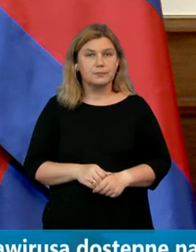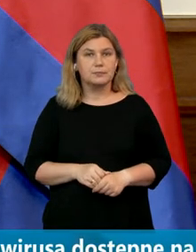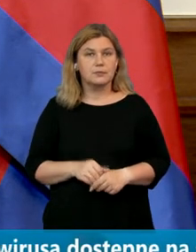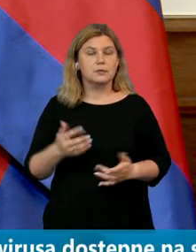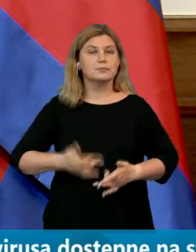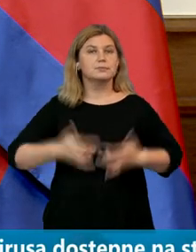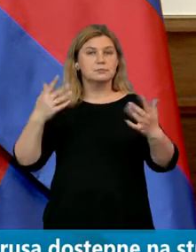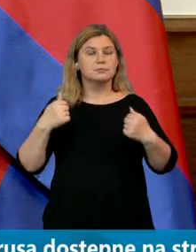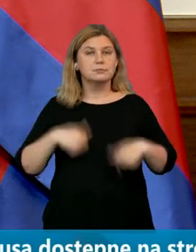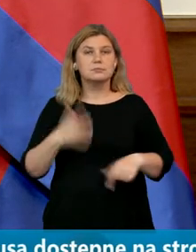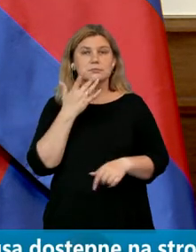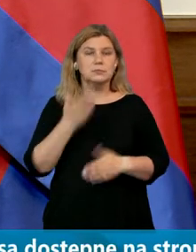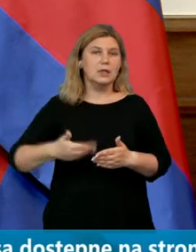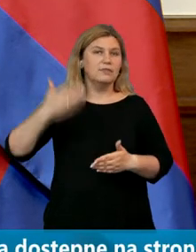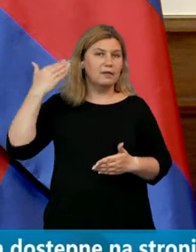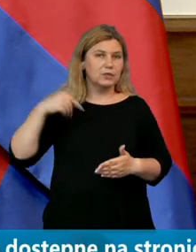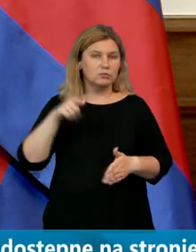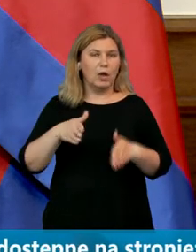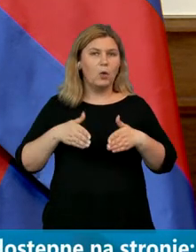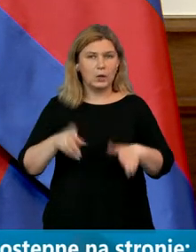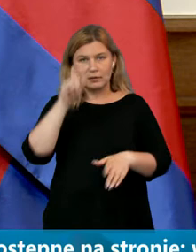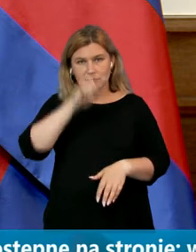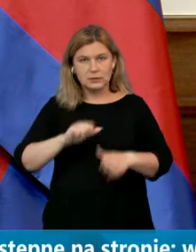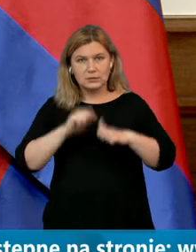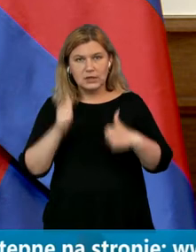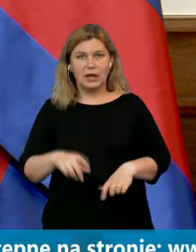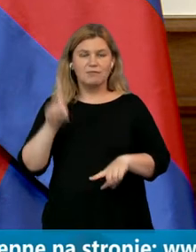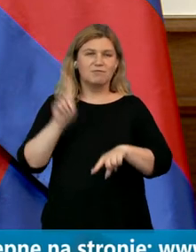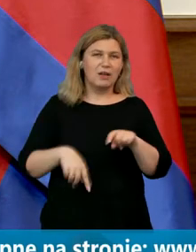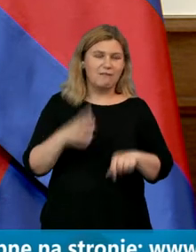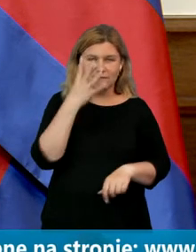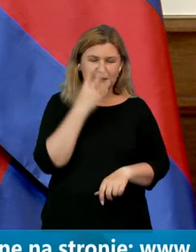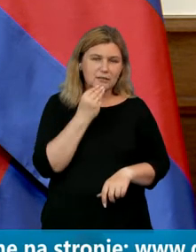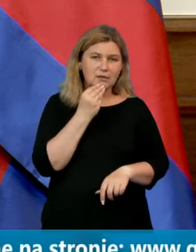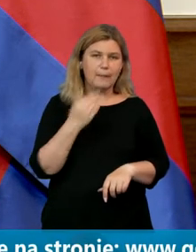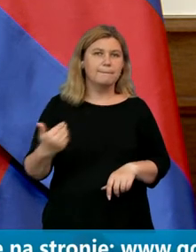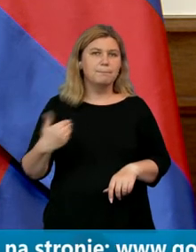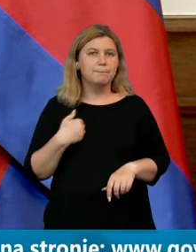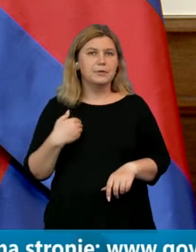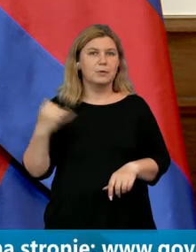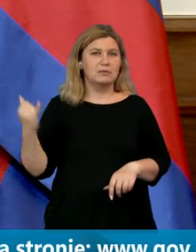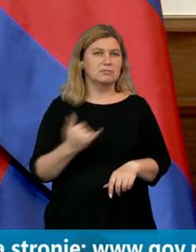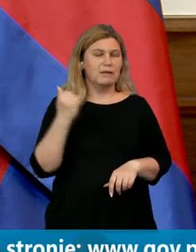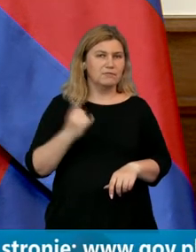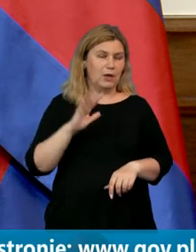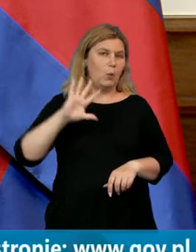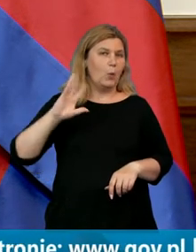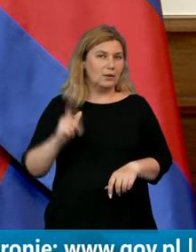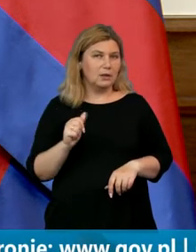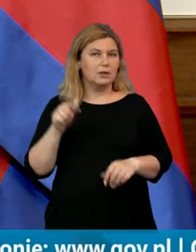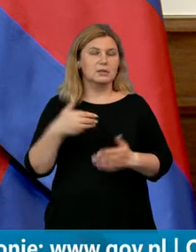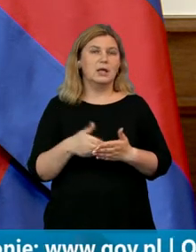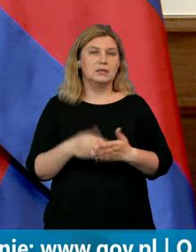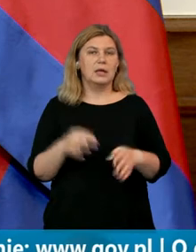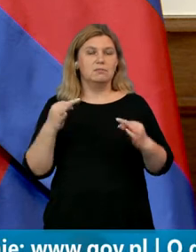Wiele osób już mówiło dawno o tym, że ta ulica jest w złym stanie, że źle wygląda, była zawsze wizytówką Szczecina, dlatego teraz